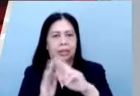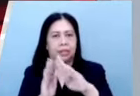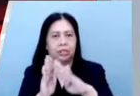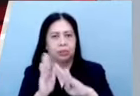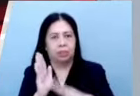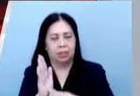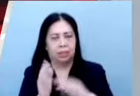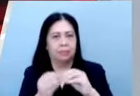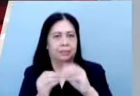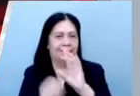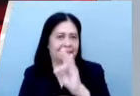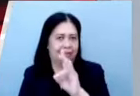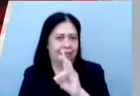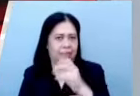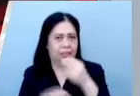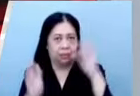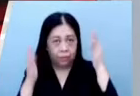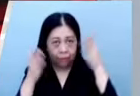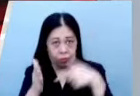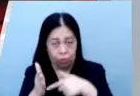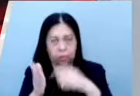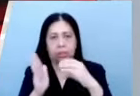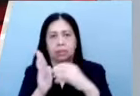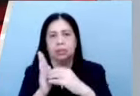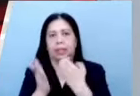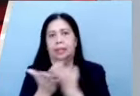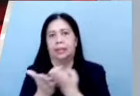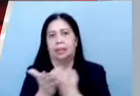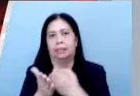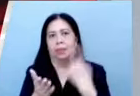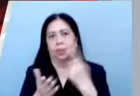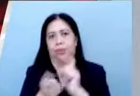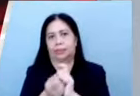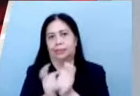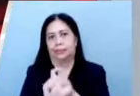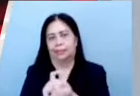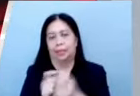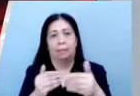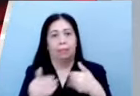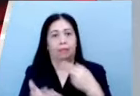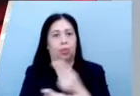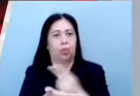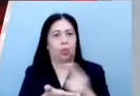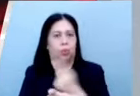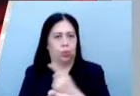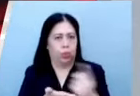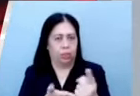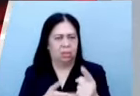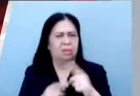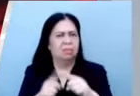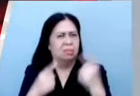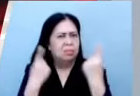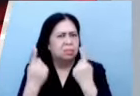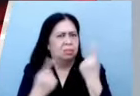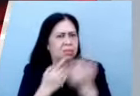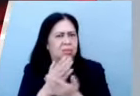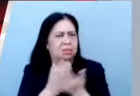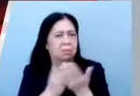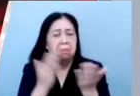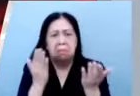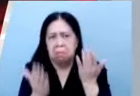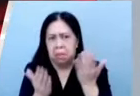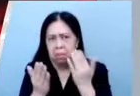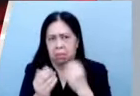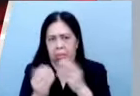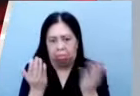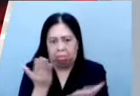sa economic provisions ng saligang batas bago mag-Semana Santa. Pero pangamba ng ilan, baka may